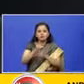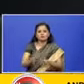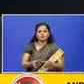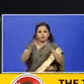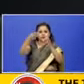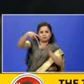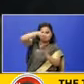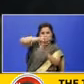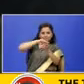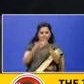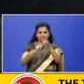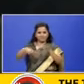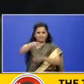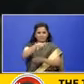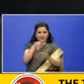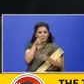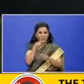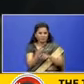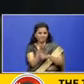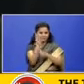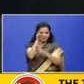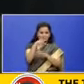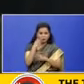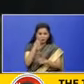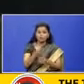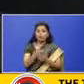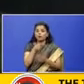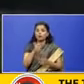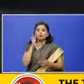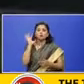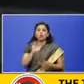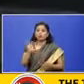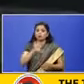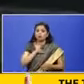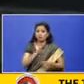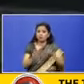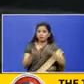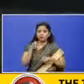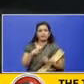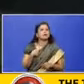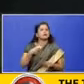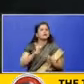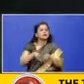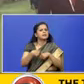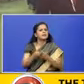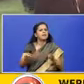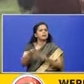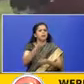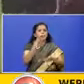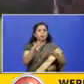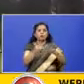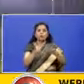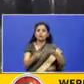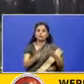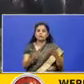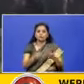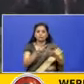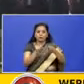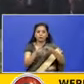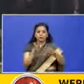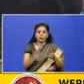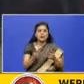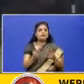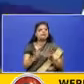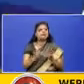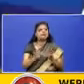रही। गोल्ड मेडल जीतने में सबसे आगे जो 3 टीमें रही, वे हैं सर्विसेज की